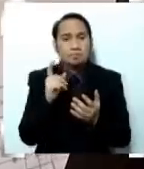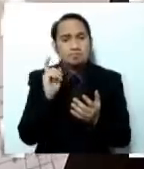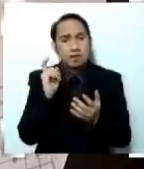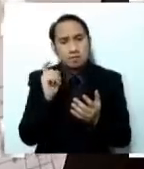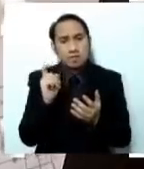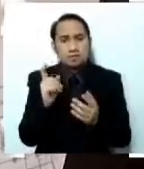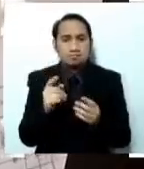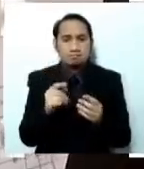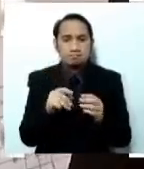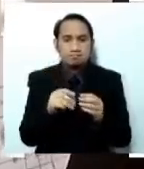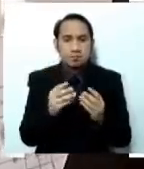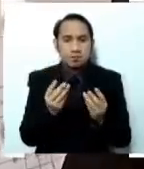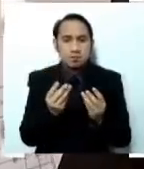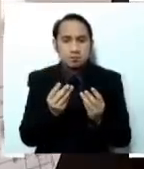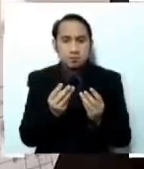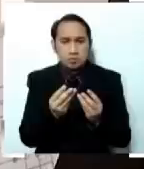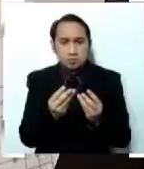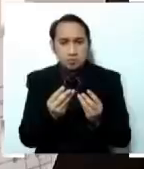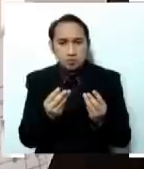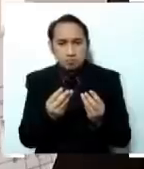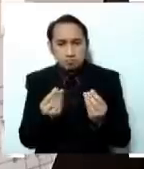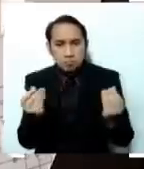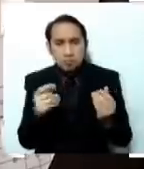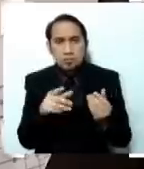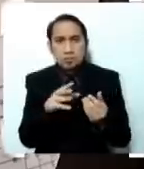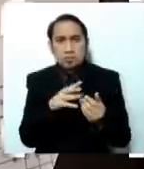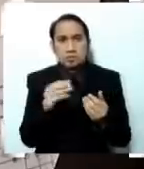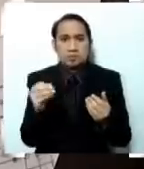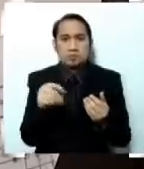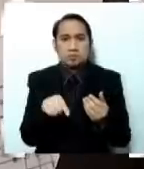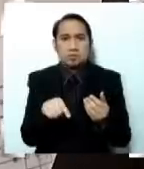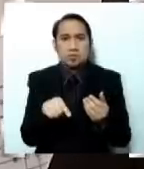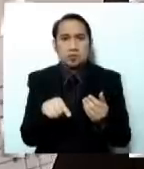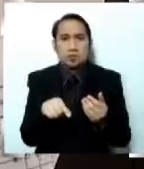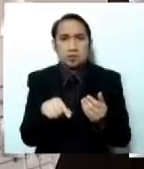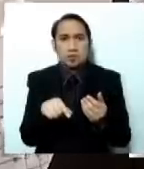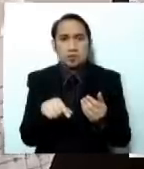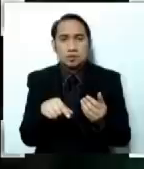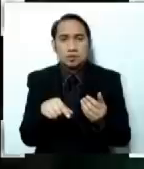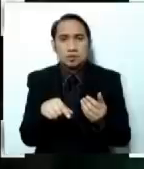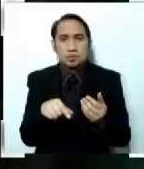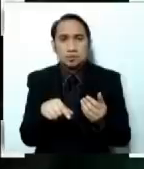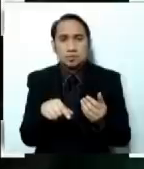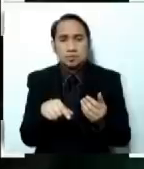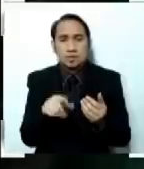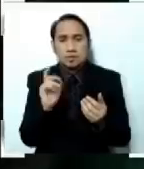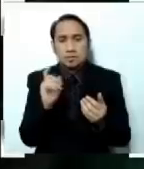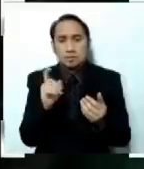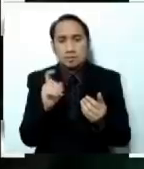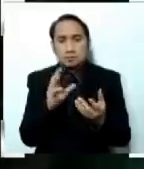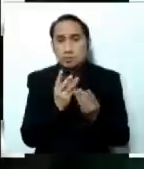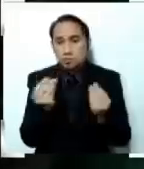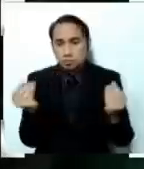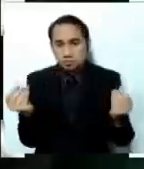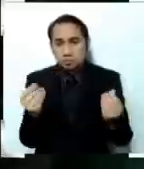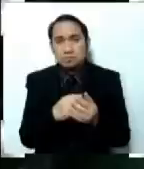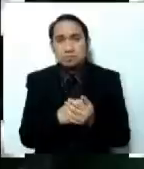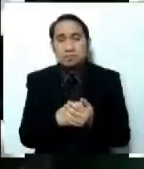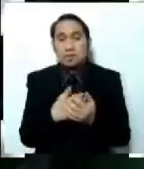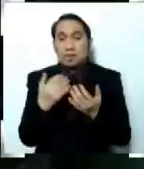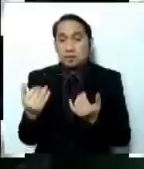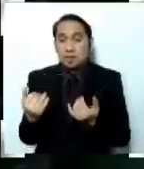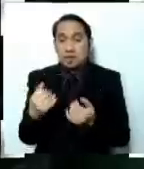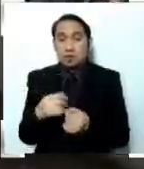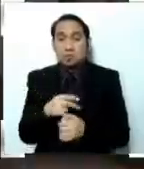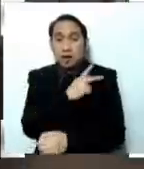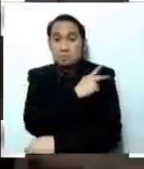yung paglamig ng pagsipsip ng papel at saka yung mga other combustible materials doon. Agad daw inilika sa mga pasyente na nasa